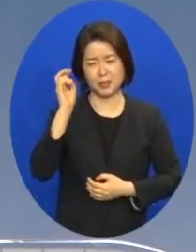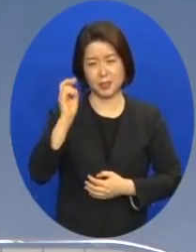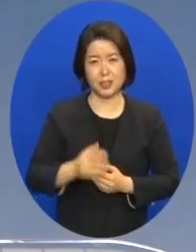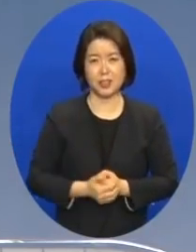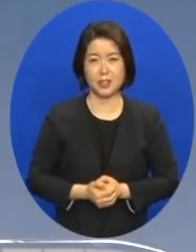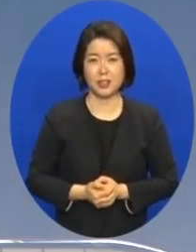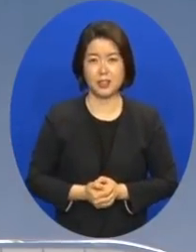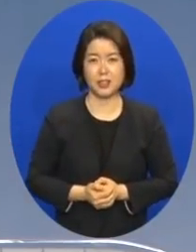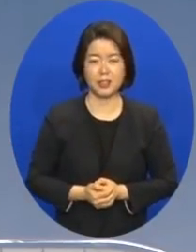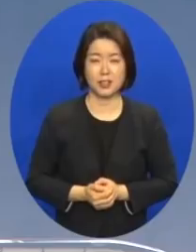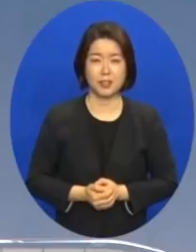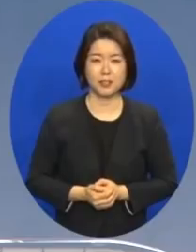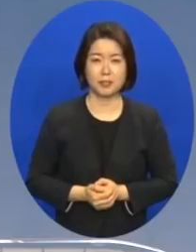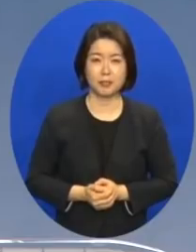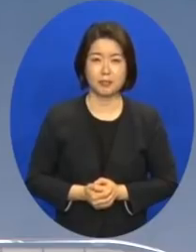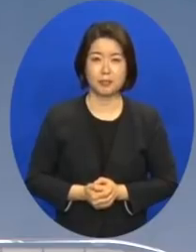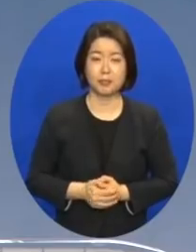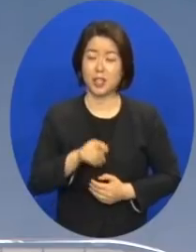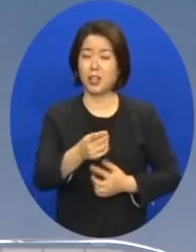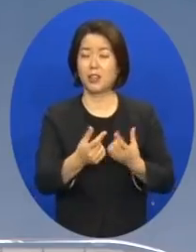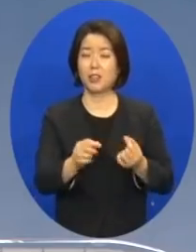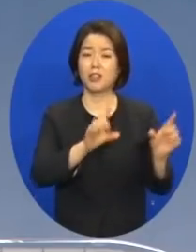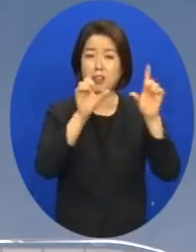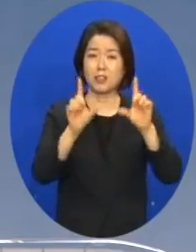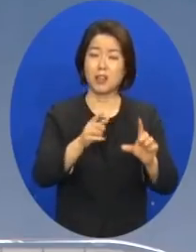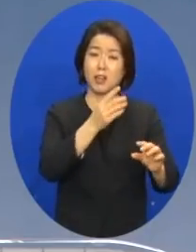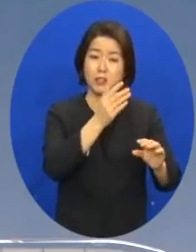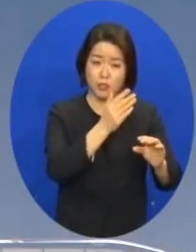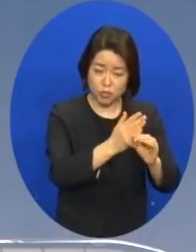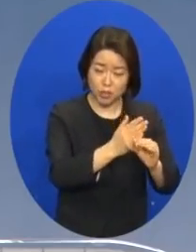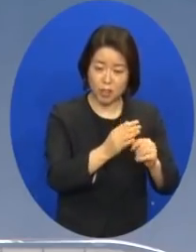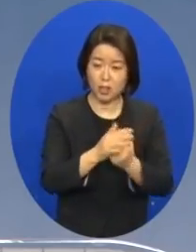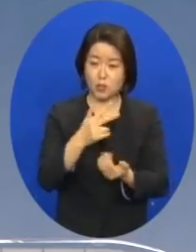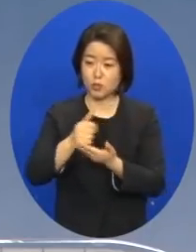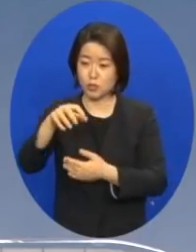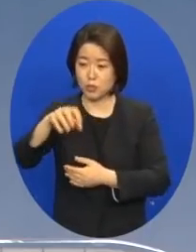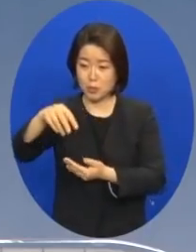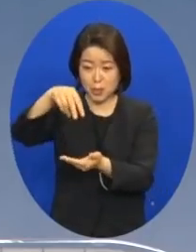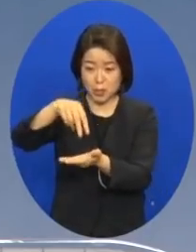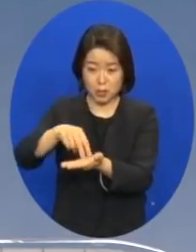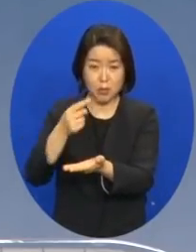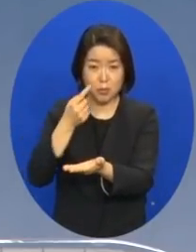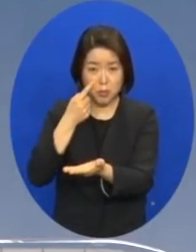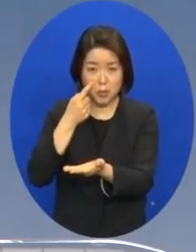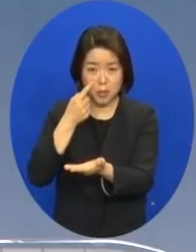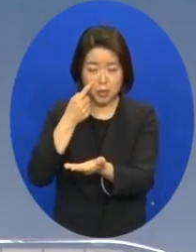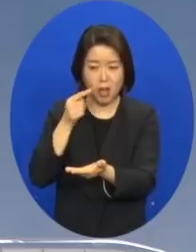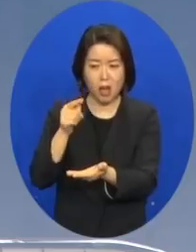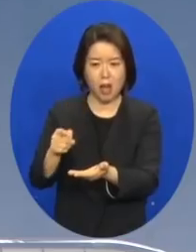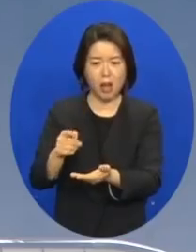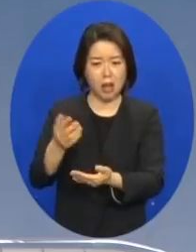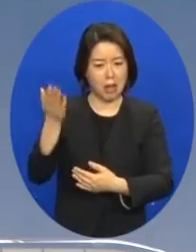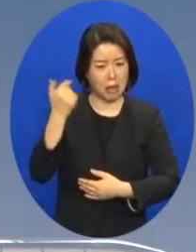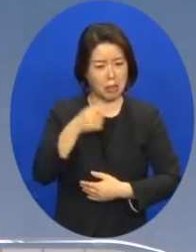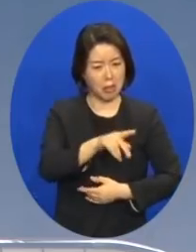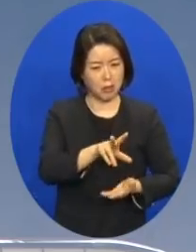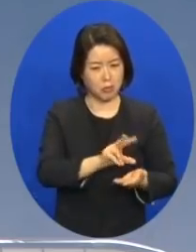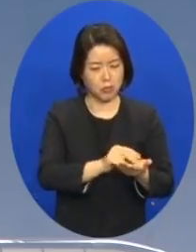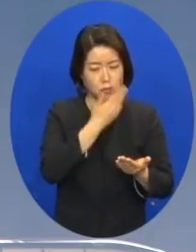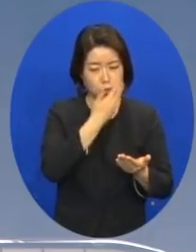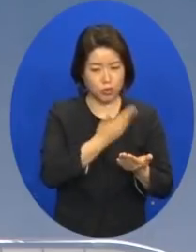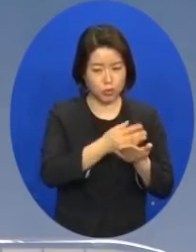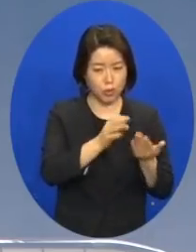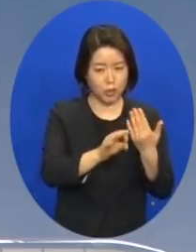틀림없습니다. 그렇게 살다가 주님 앞에 서보면 그게 그렇게 중요한 문제였다면